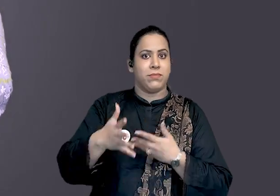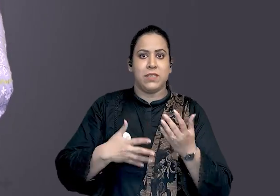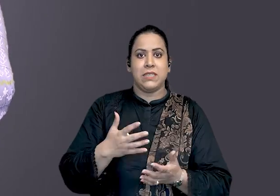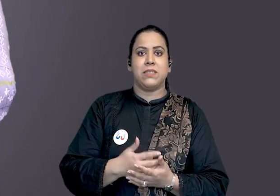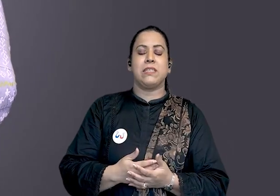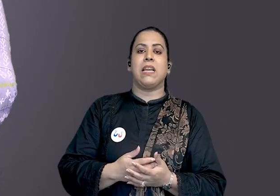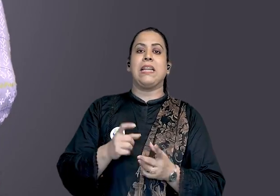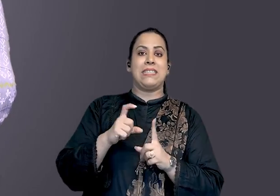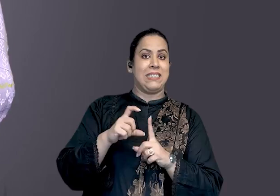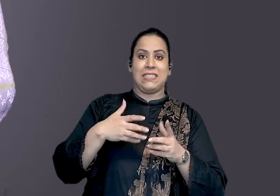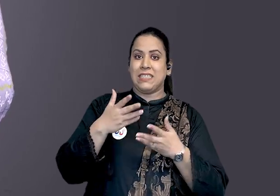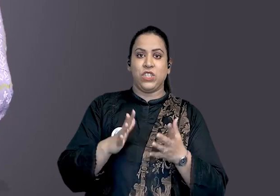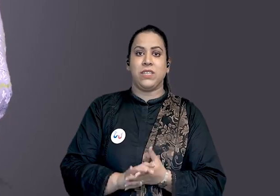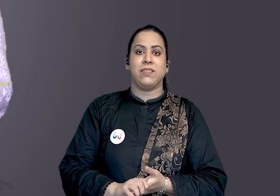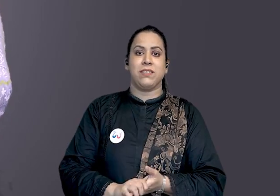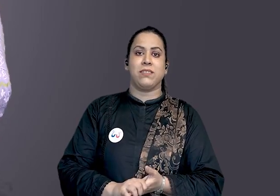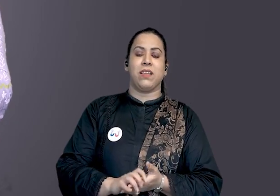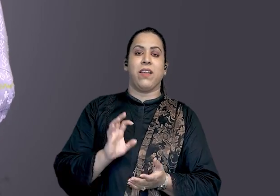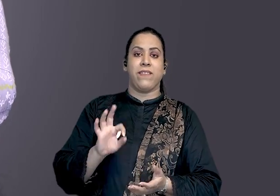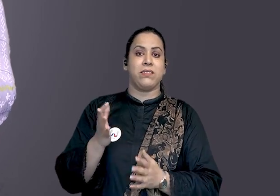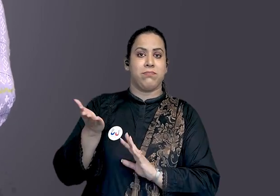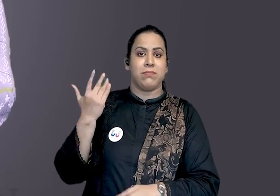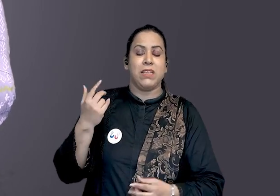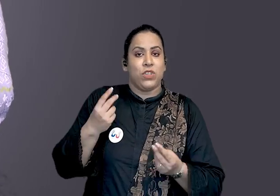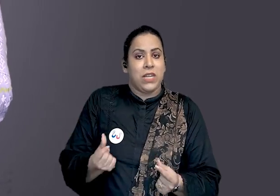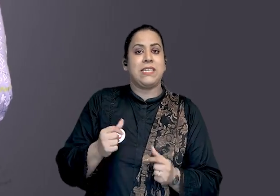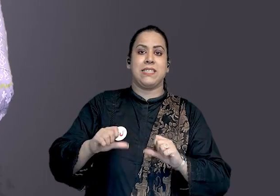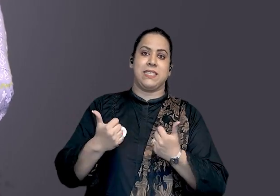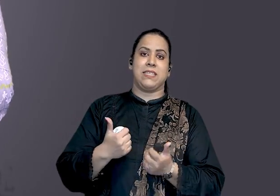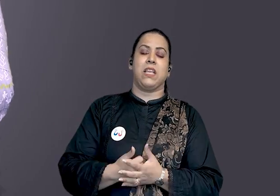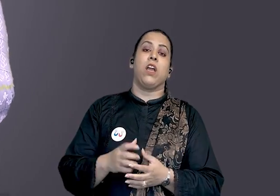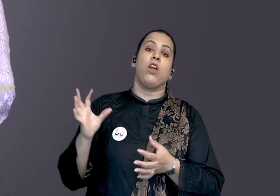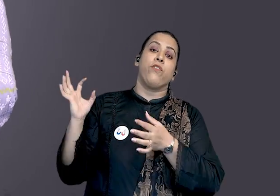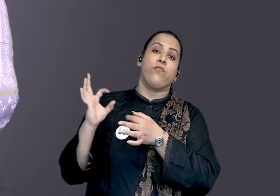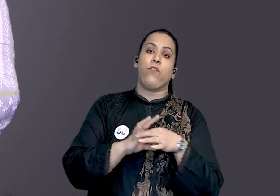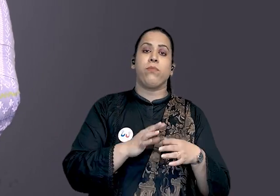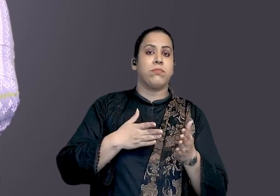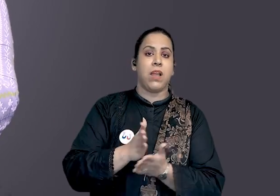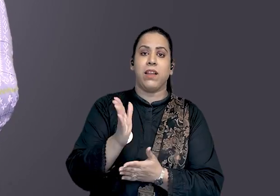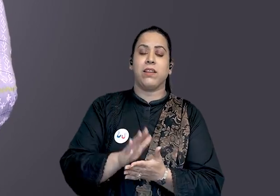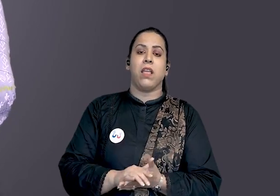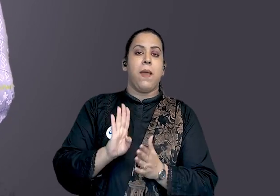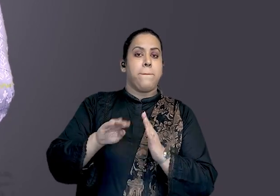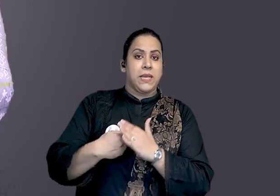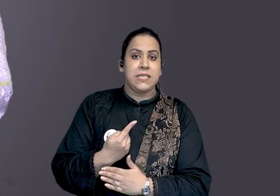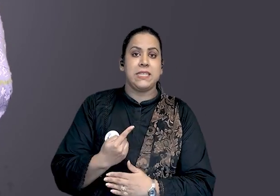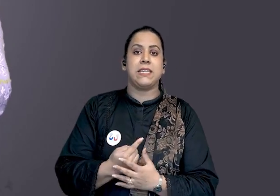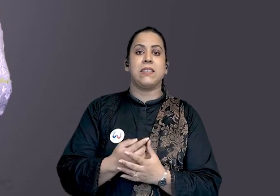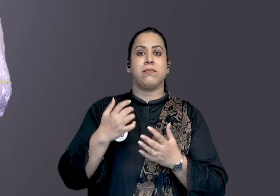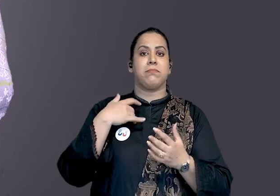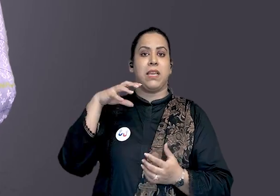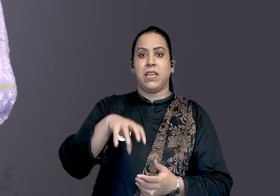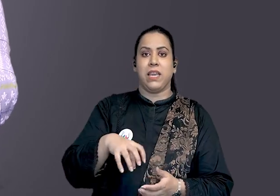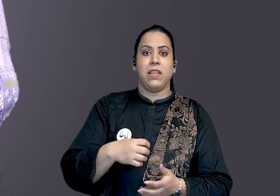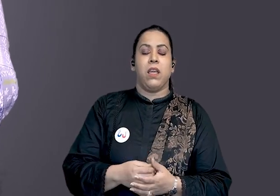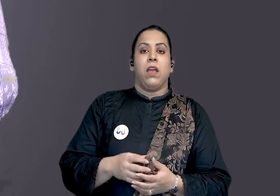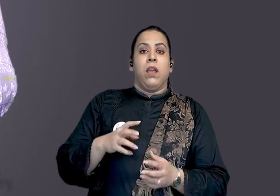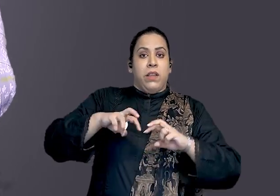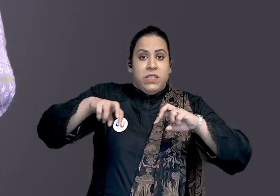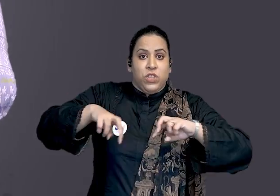एंड आई वाज एबल टू प्रेजेंट माय डिसर्टेशन, which was quite a success. From then